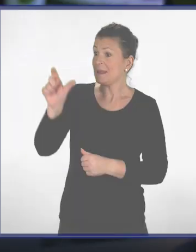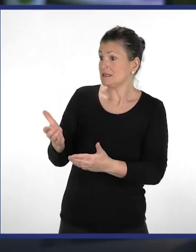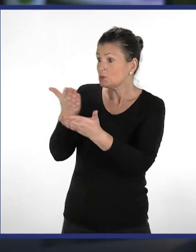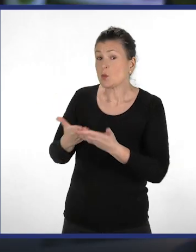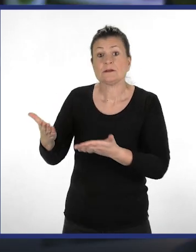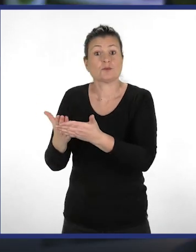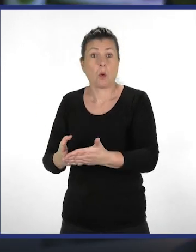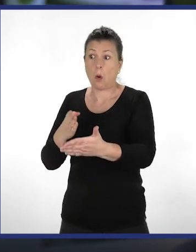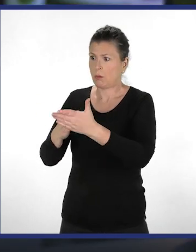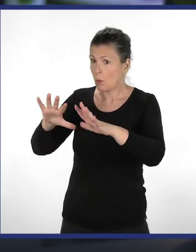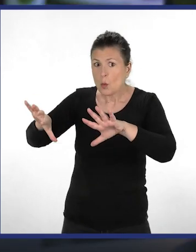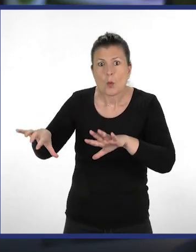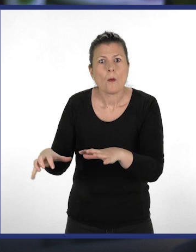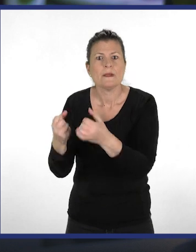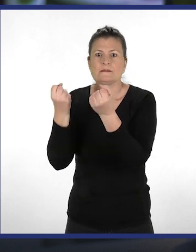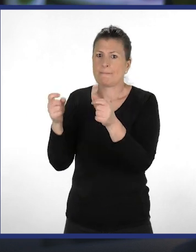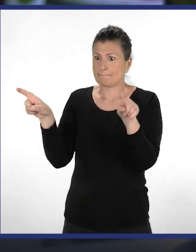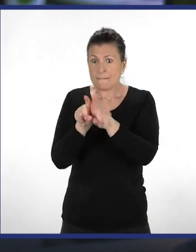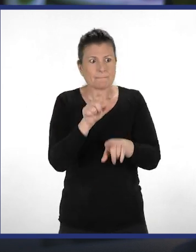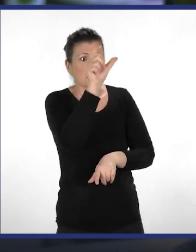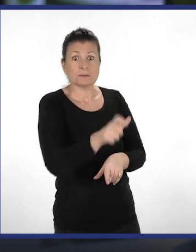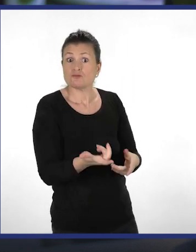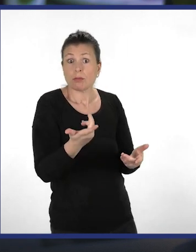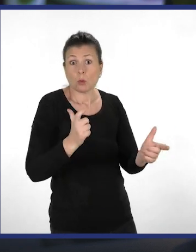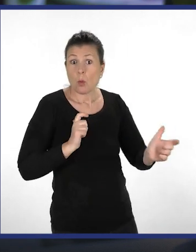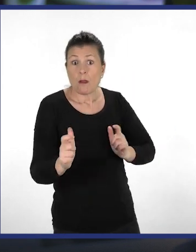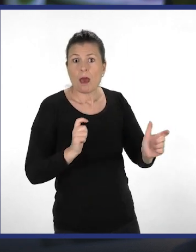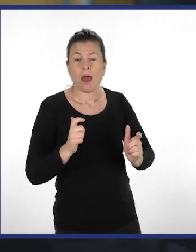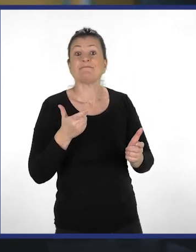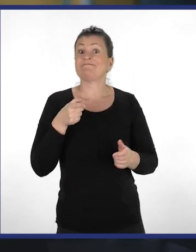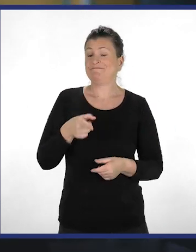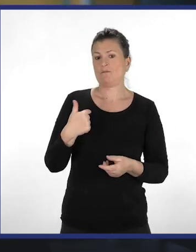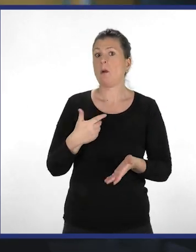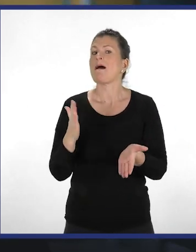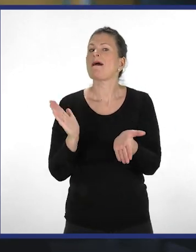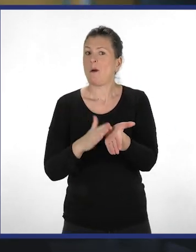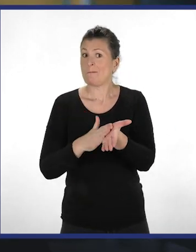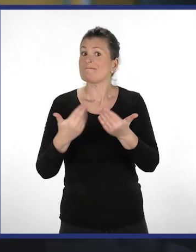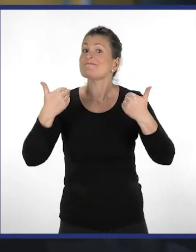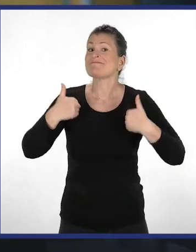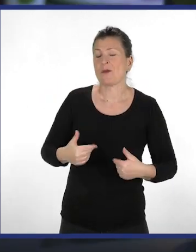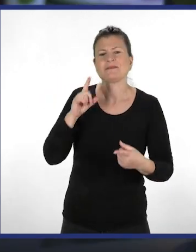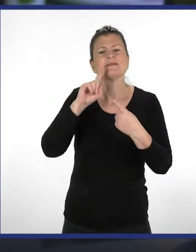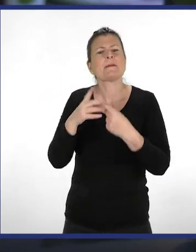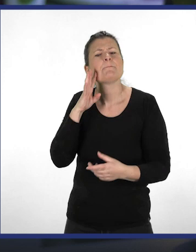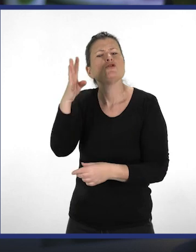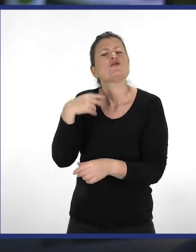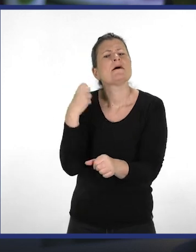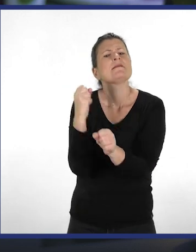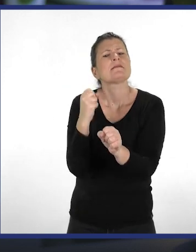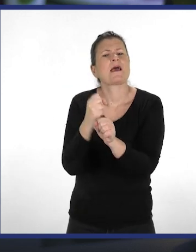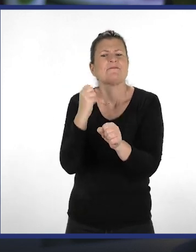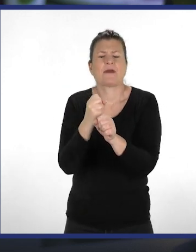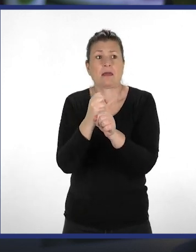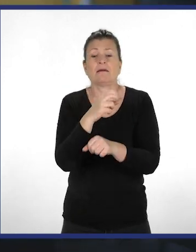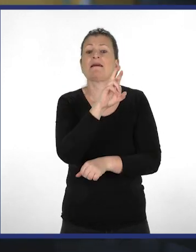Une personne en situation de handicap a des compétences au même titre que n'importe quel autre collaborateur. D'ailleurs, j'ai été récompensée. Mon projet sur lequel j'ai